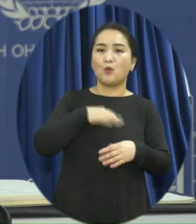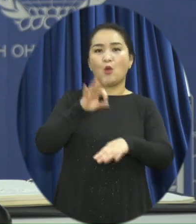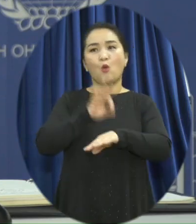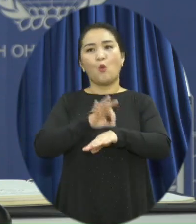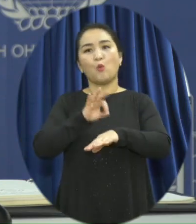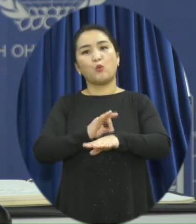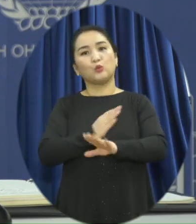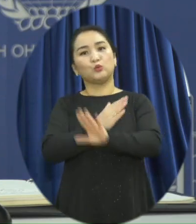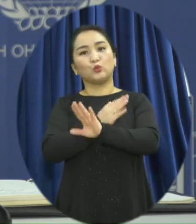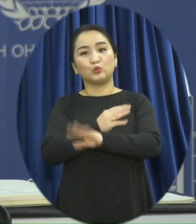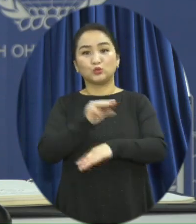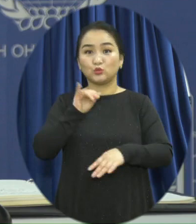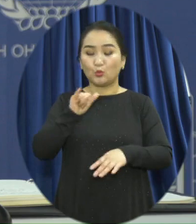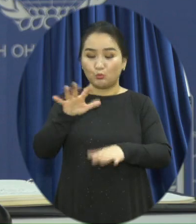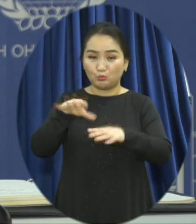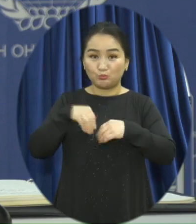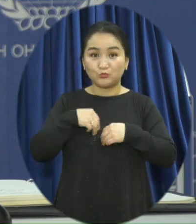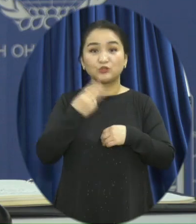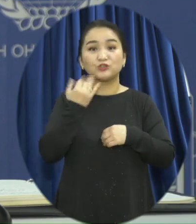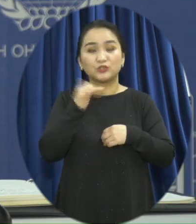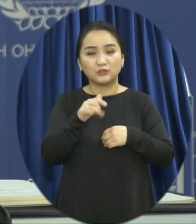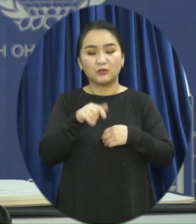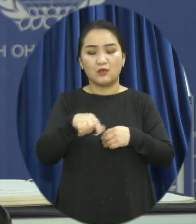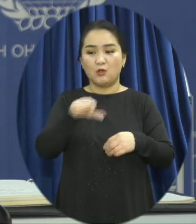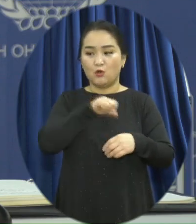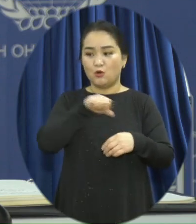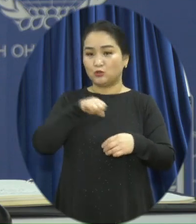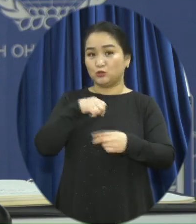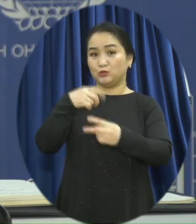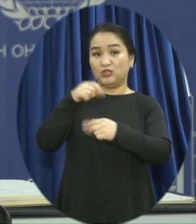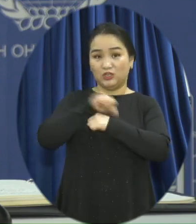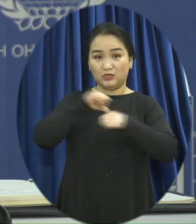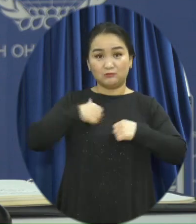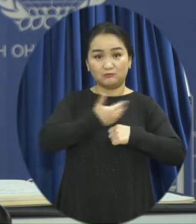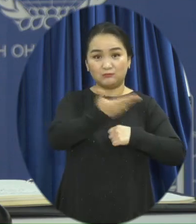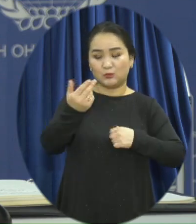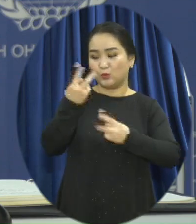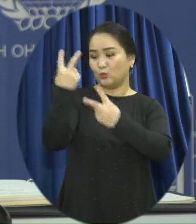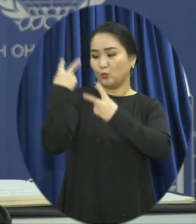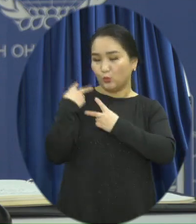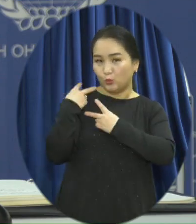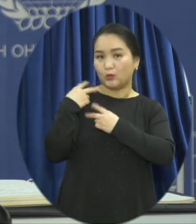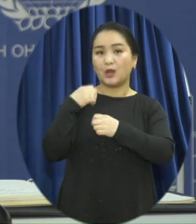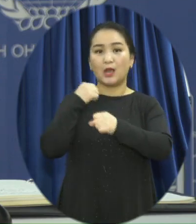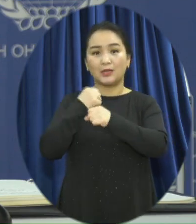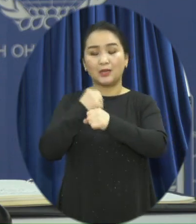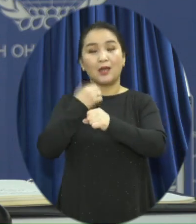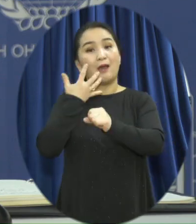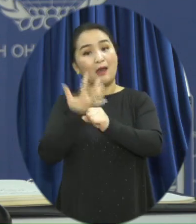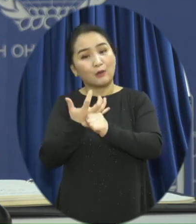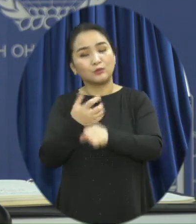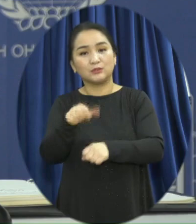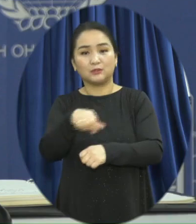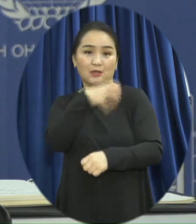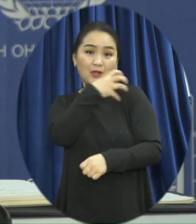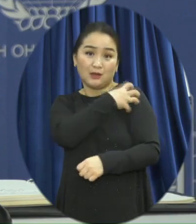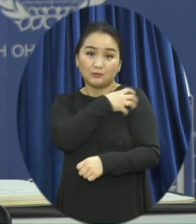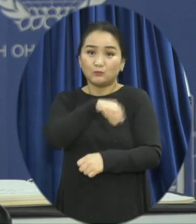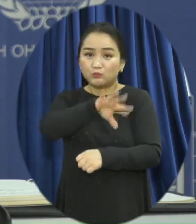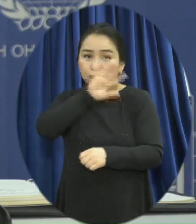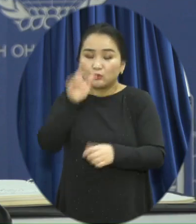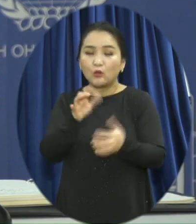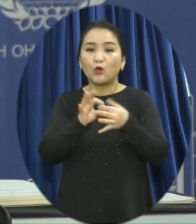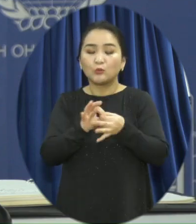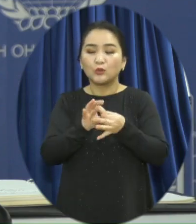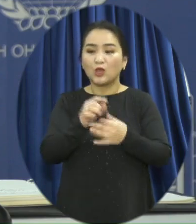хариуцлага үүрэг энэнтэй холбоотойгоор энэ халдварууд гарч ирэв. Тэгэхээр энэ том том дэгдэлт нэг голомтоос 54 тохиолдол, нэг